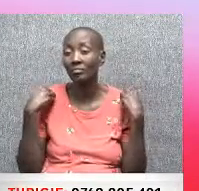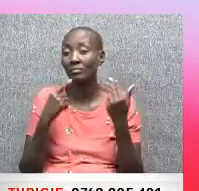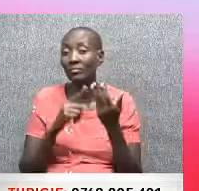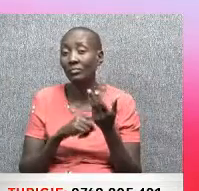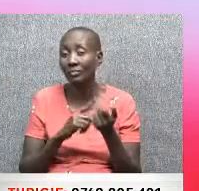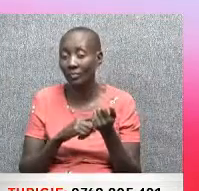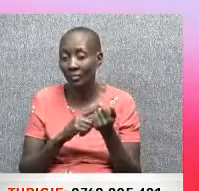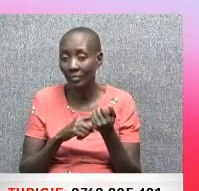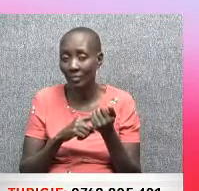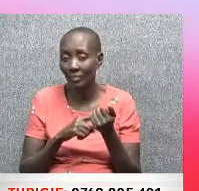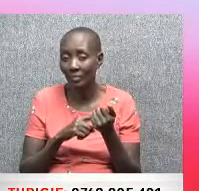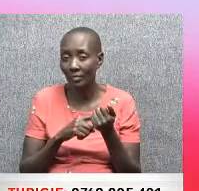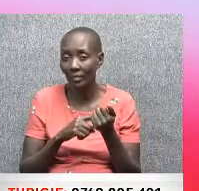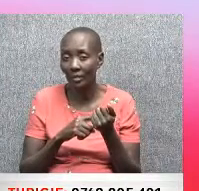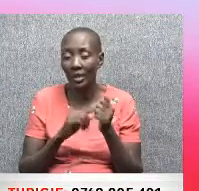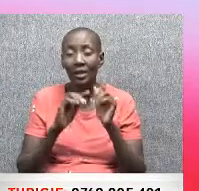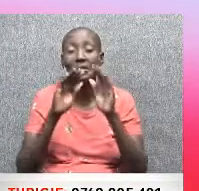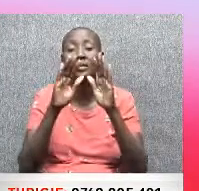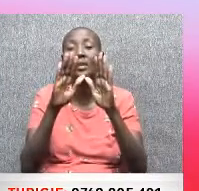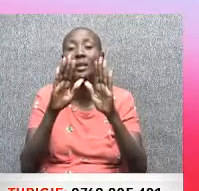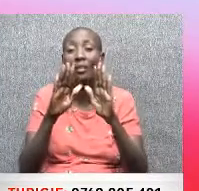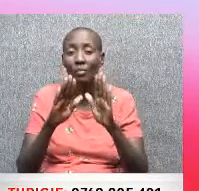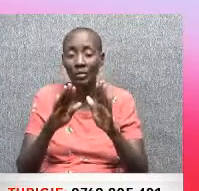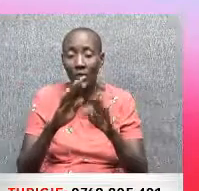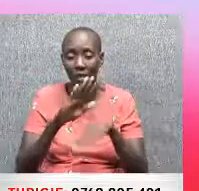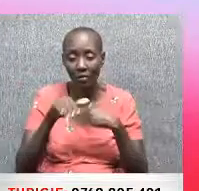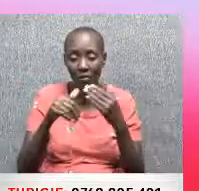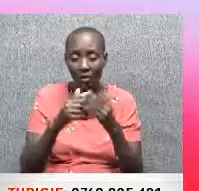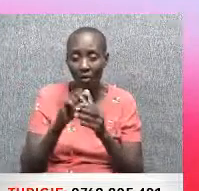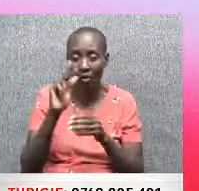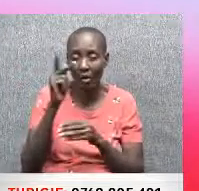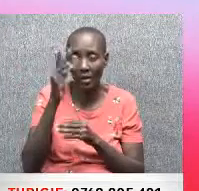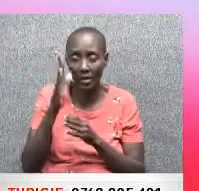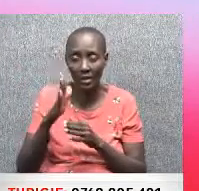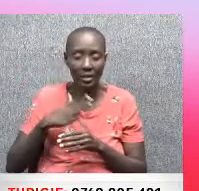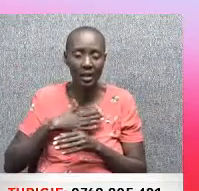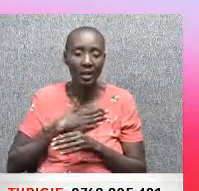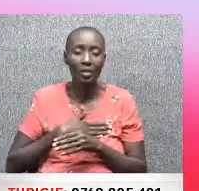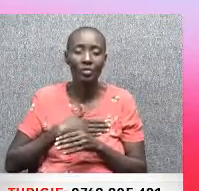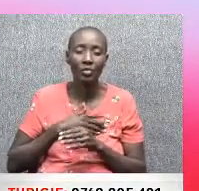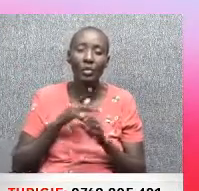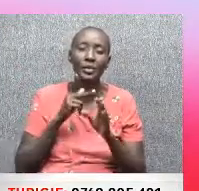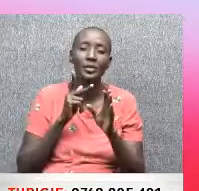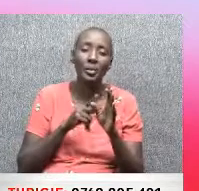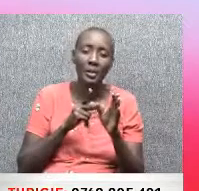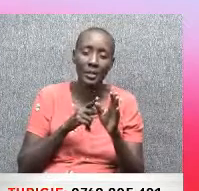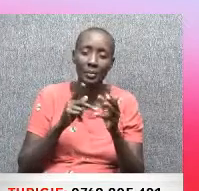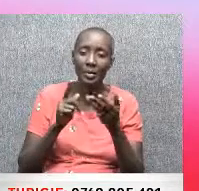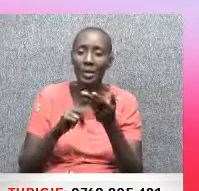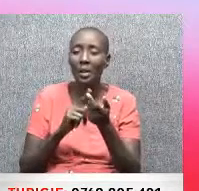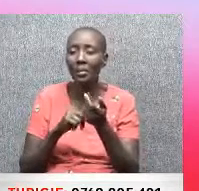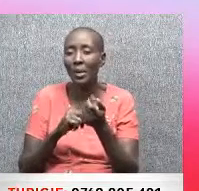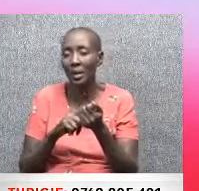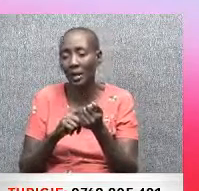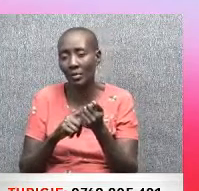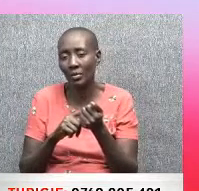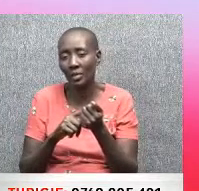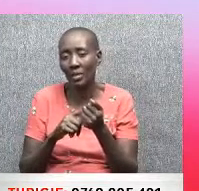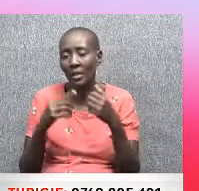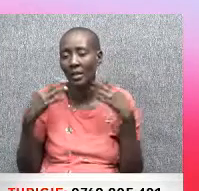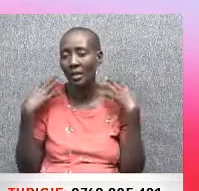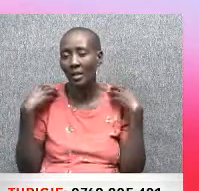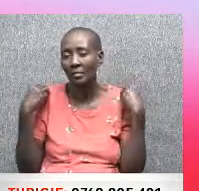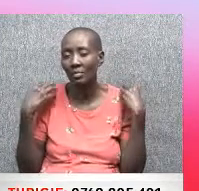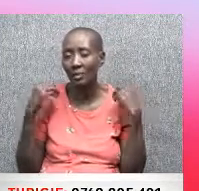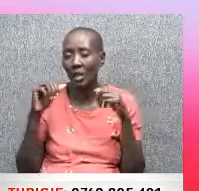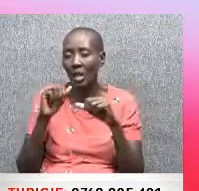huwa ni muhimu sana kwa sisi wa Kenya. Hivyo basi jitokeze uweze kuhesabiwa, kwani zoezi hili